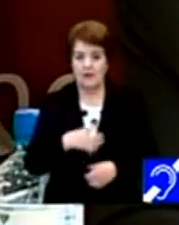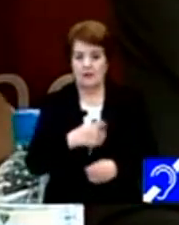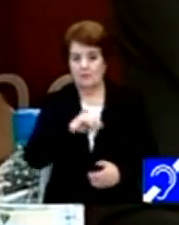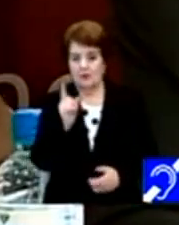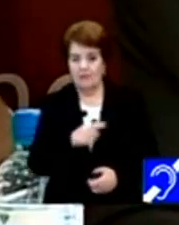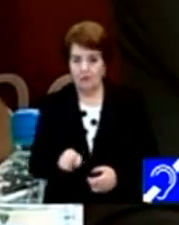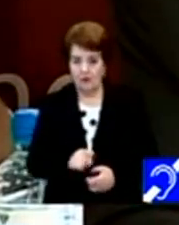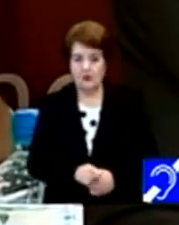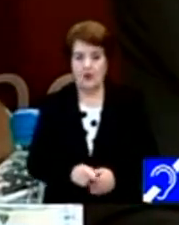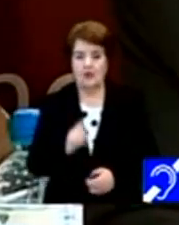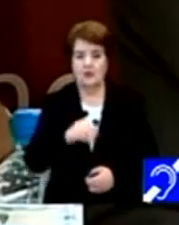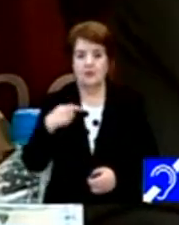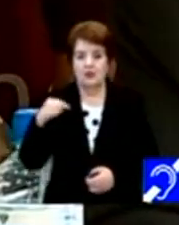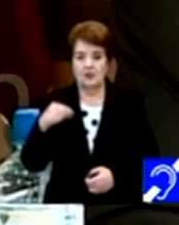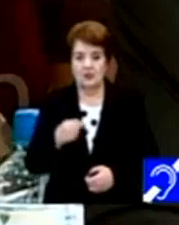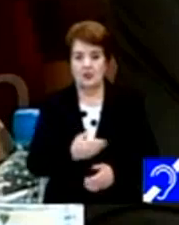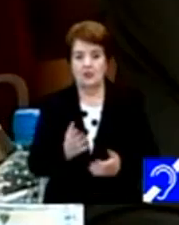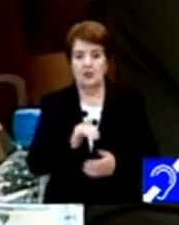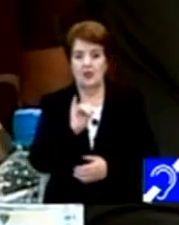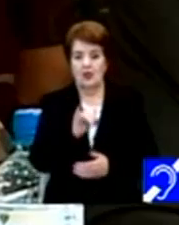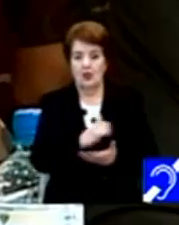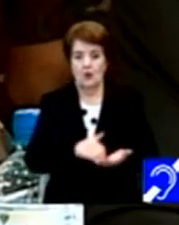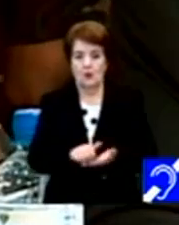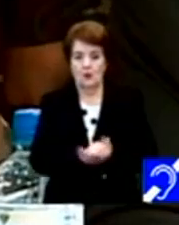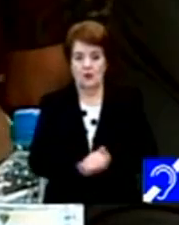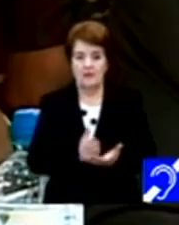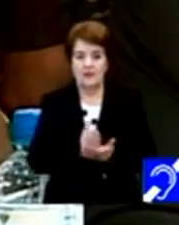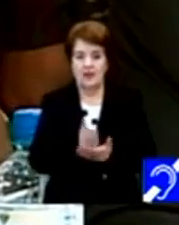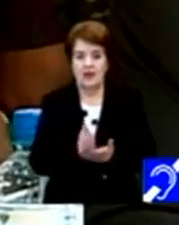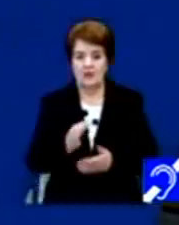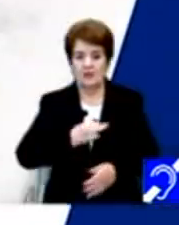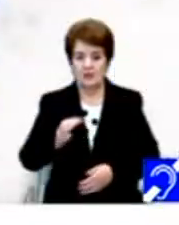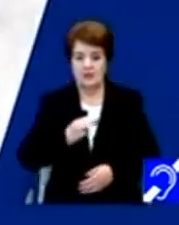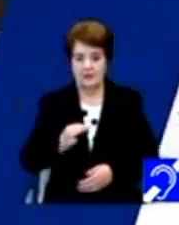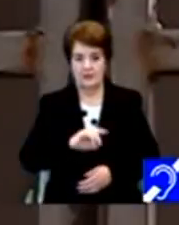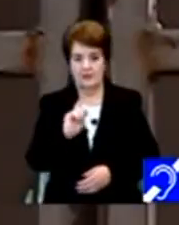și vicepreședinte al Uniunii Veteranilor Războiului de Independență.